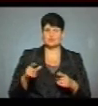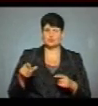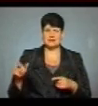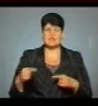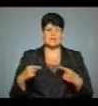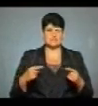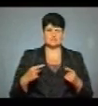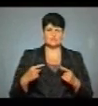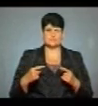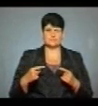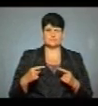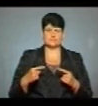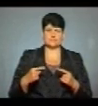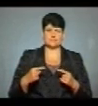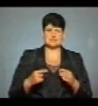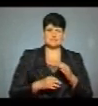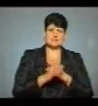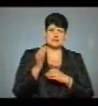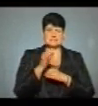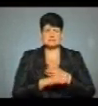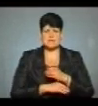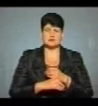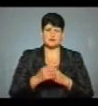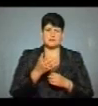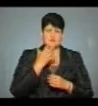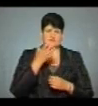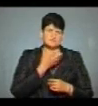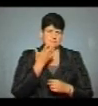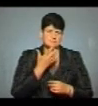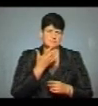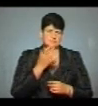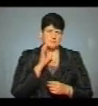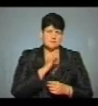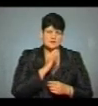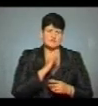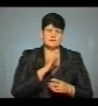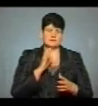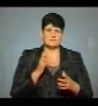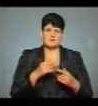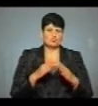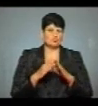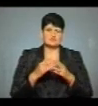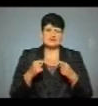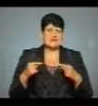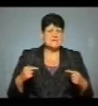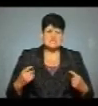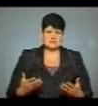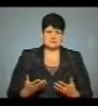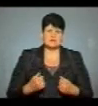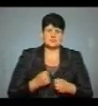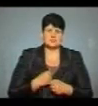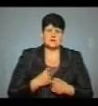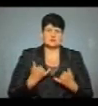по відношенню до сходу, заходу, півночі, різні оточення, різні вітри, будинки всі різні. На жаль, ми на